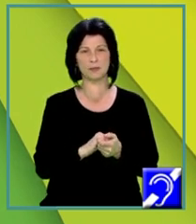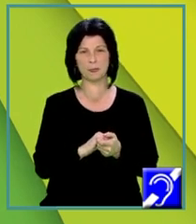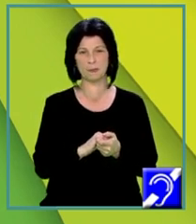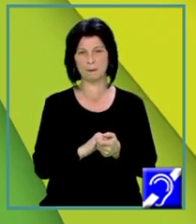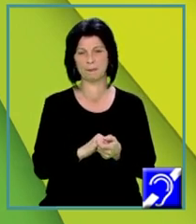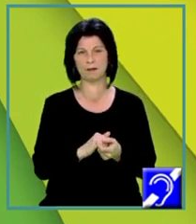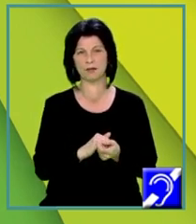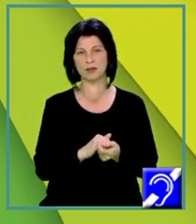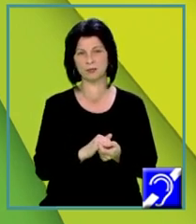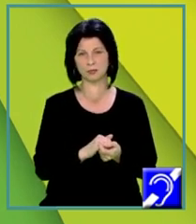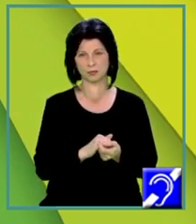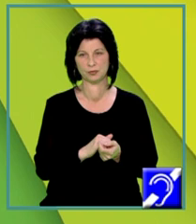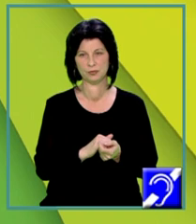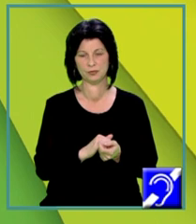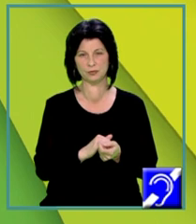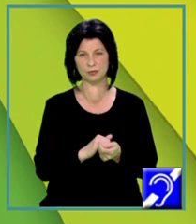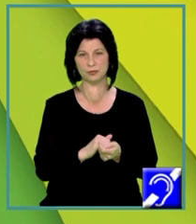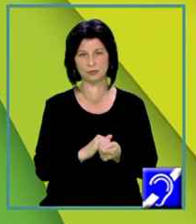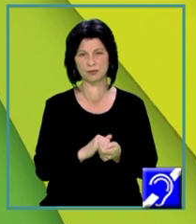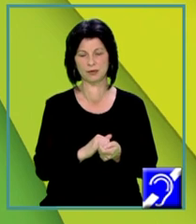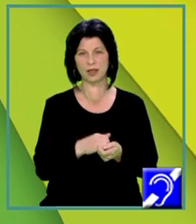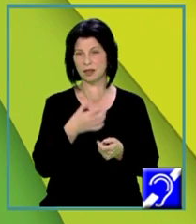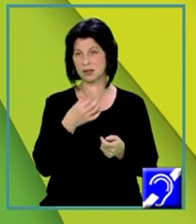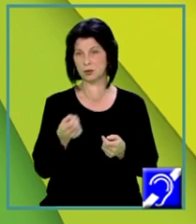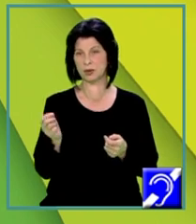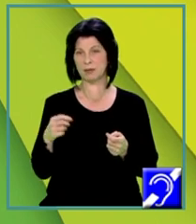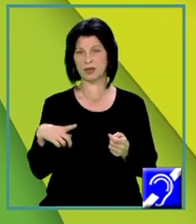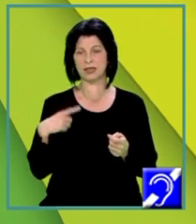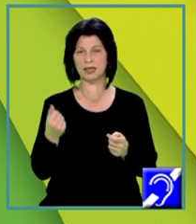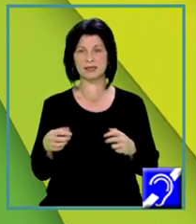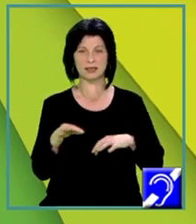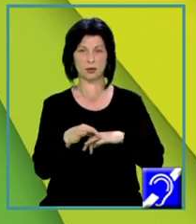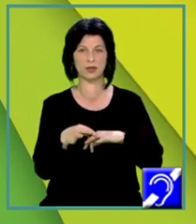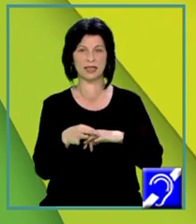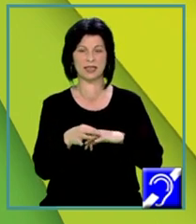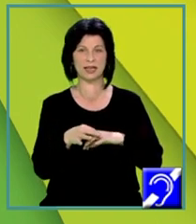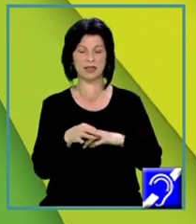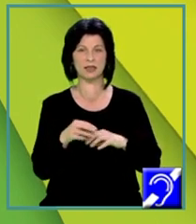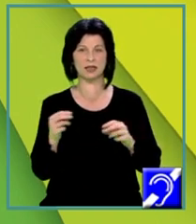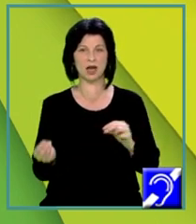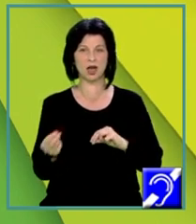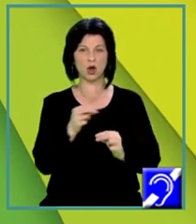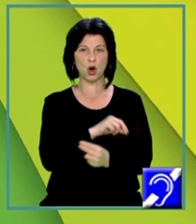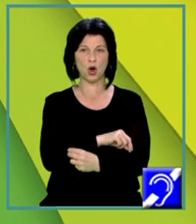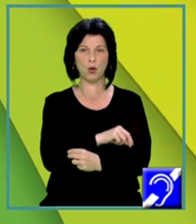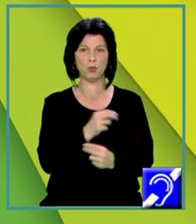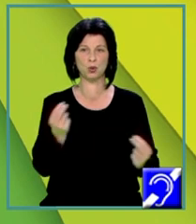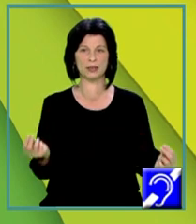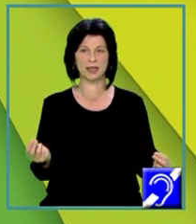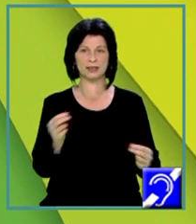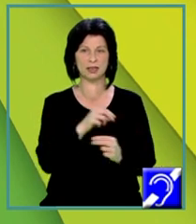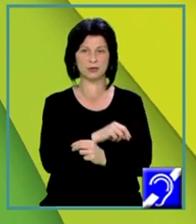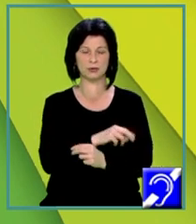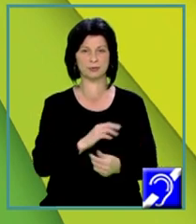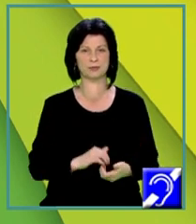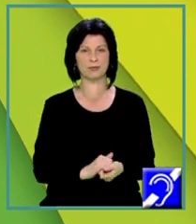înmulțire ale matrițelor este un inel comutativ lucru pe care Ilfov am dovedit